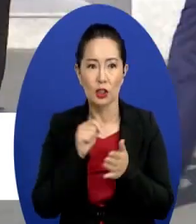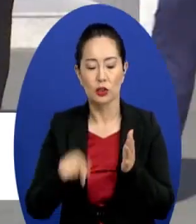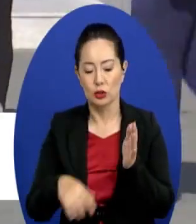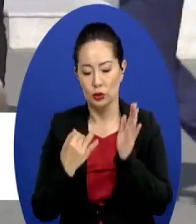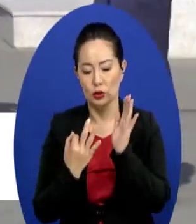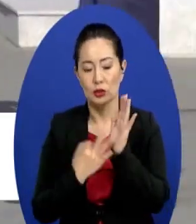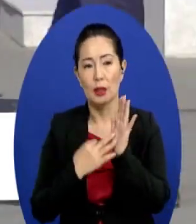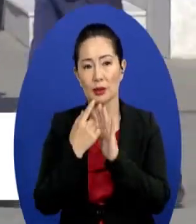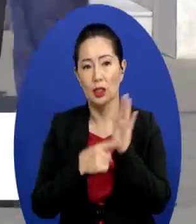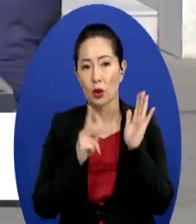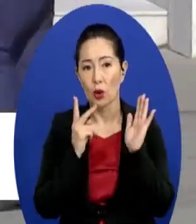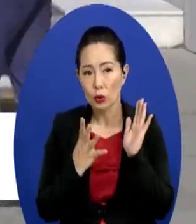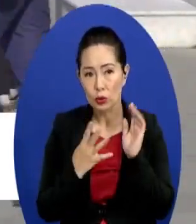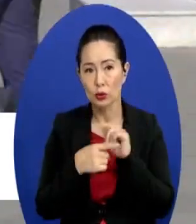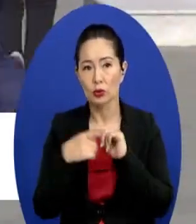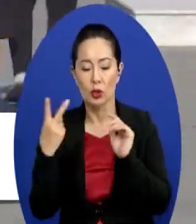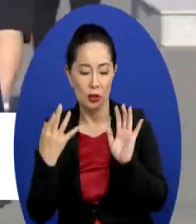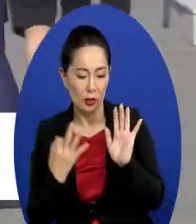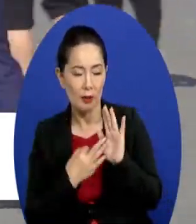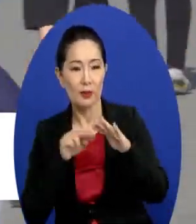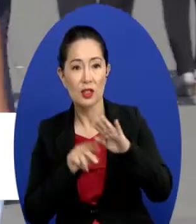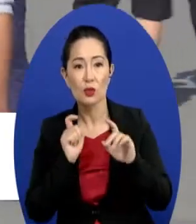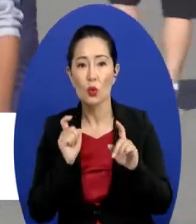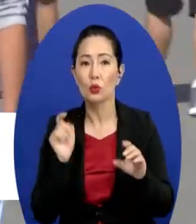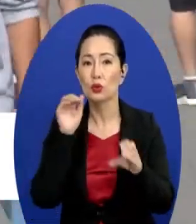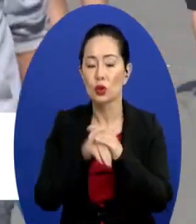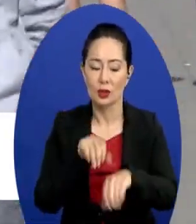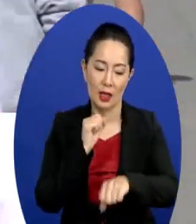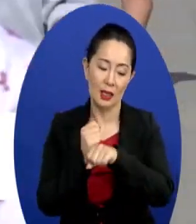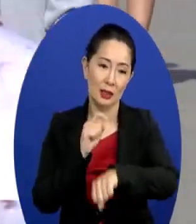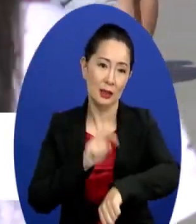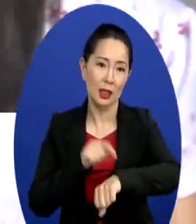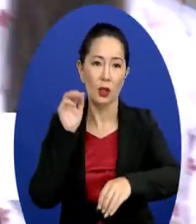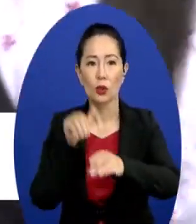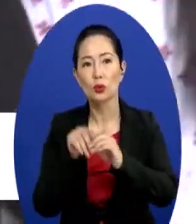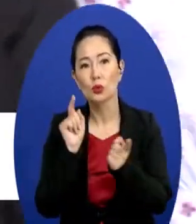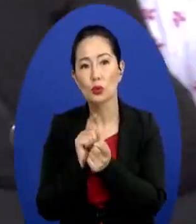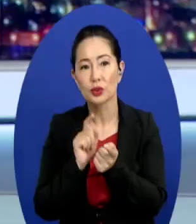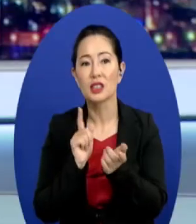24-нөөс 28-ний өдрүүдэд харьяа цэцэрлэг дээрээ ажлын цагаар очих шаардлагатай.